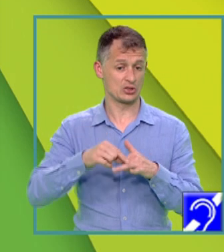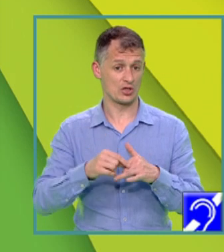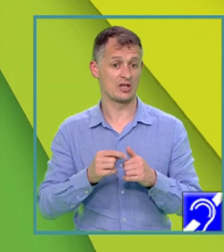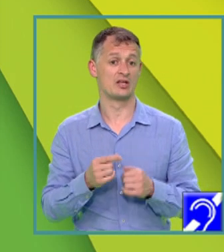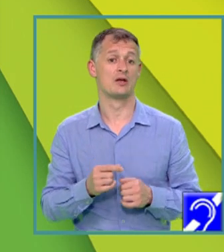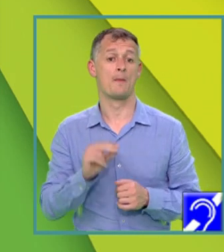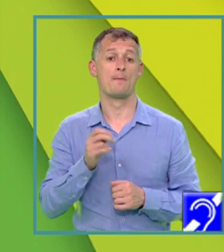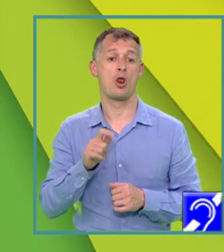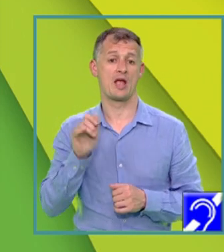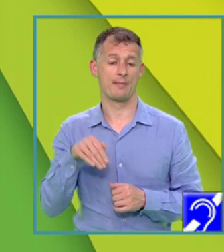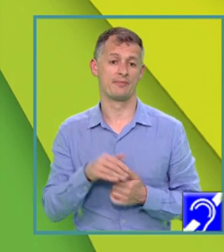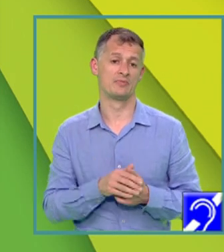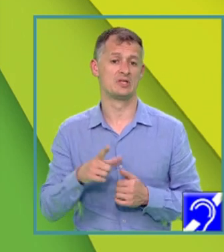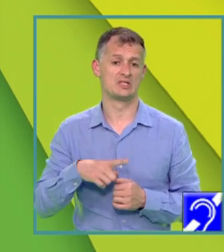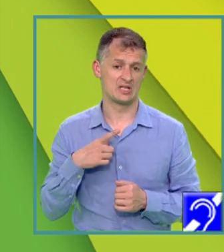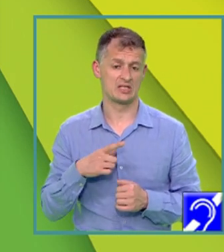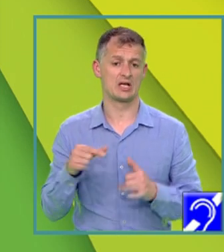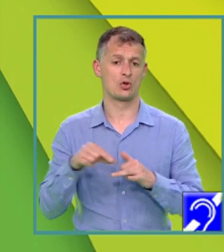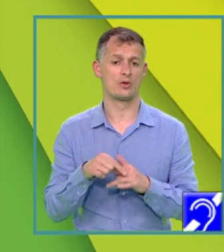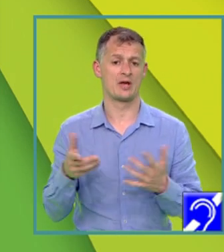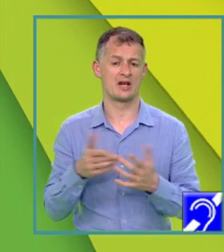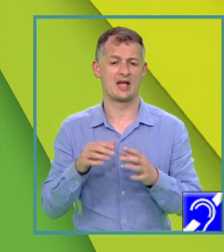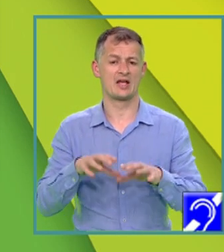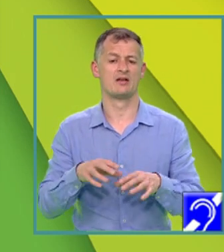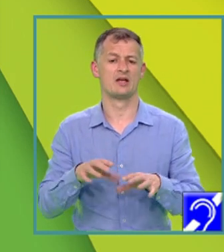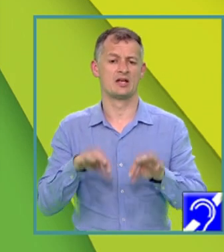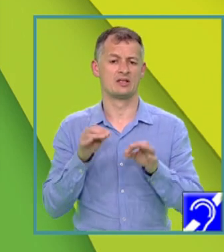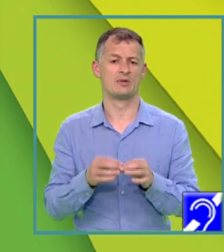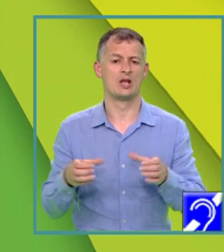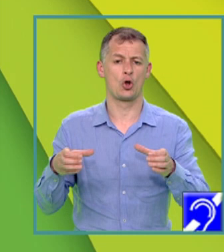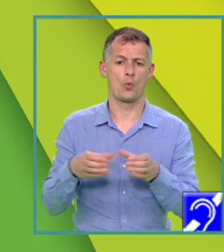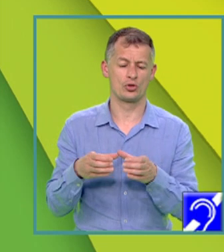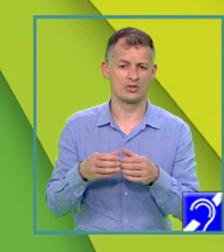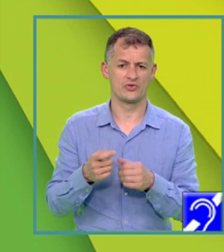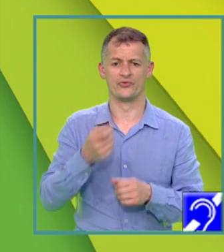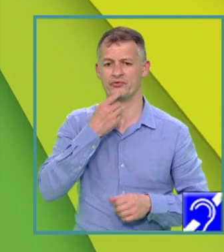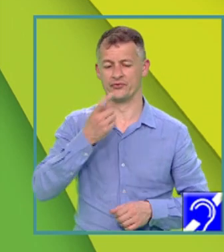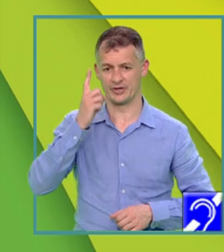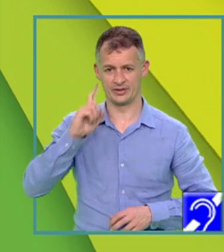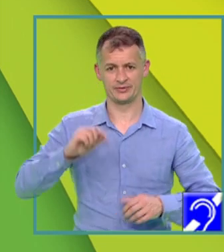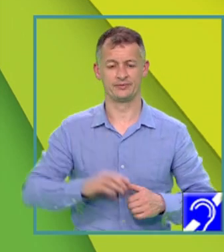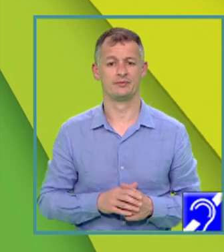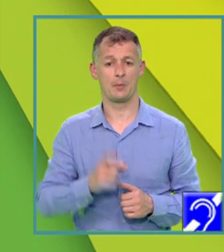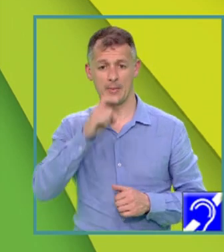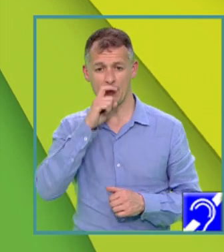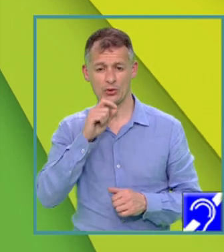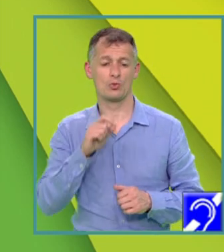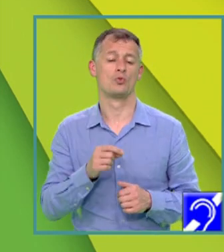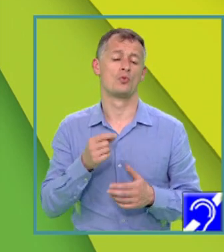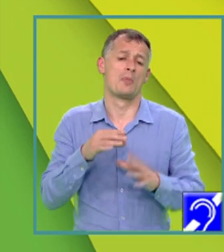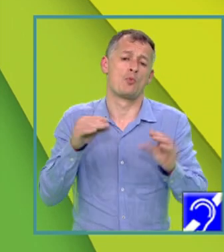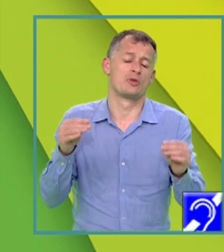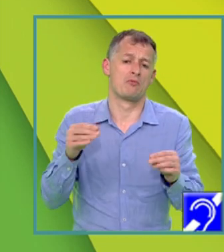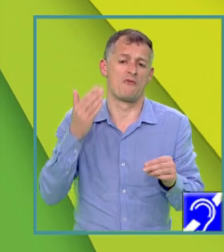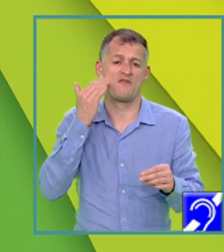tip poligam. Sunt căsătoriile pe care le regăsim în cadrul comunităților arhaice, căsătoria unui bărbat, de exemplu, cu mai